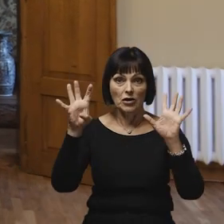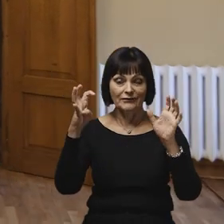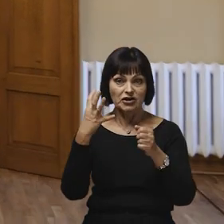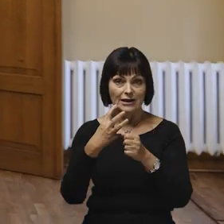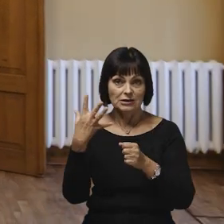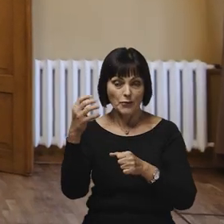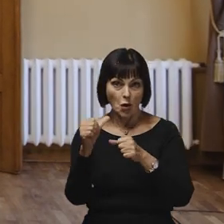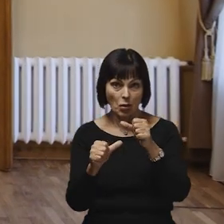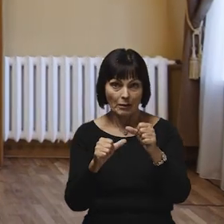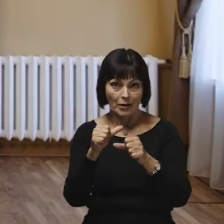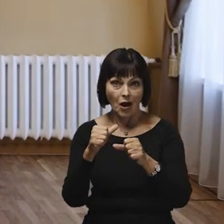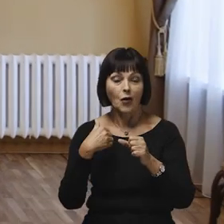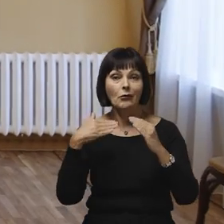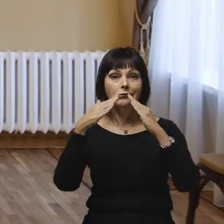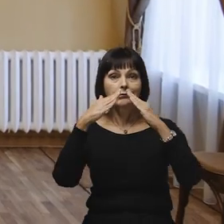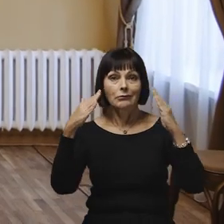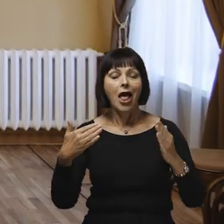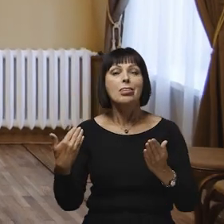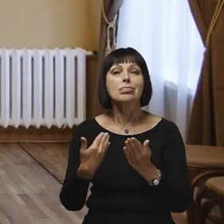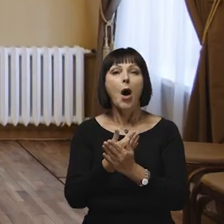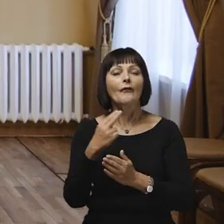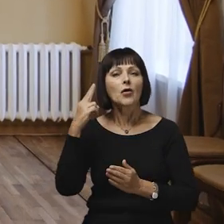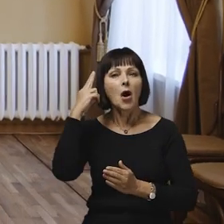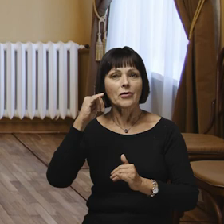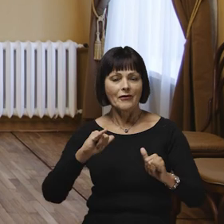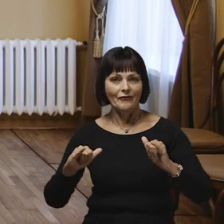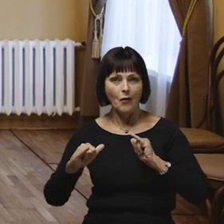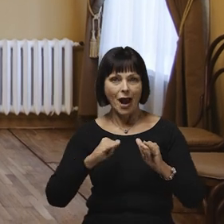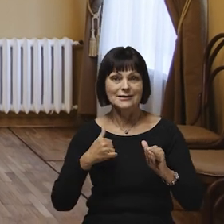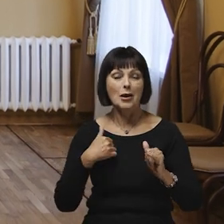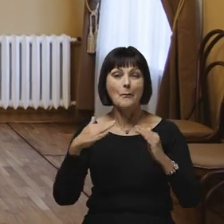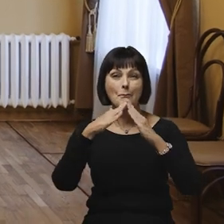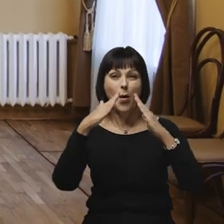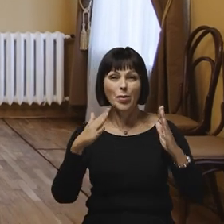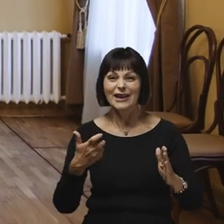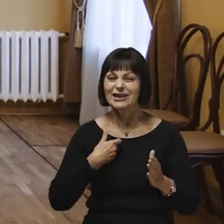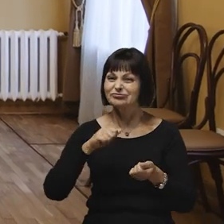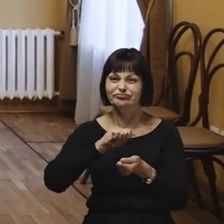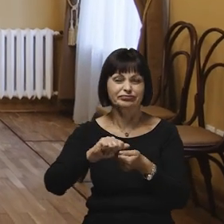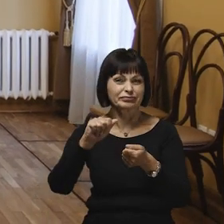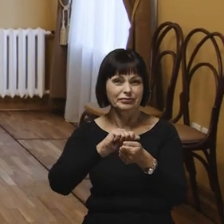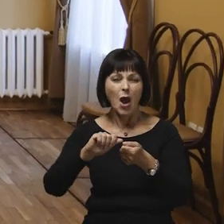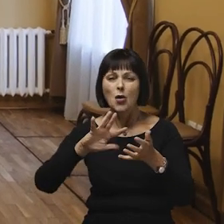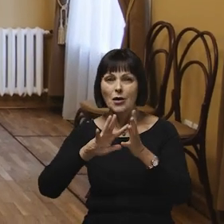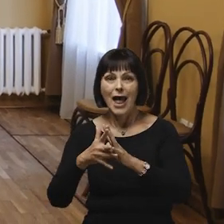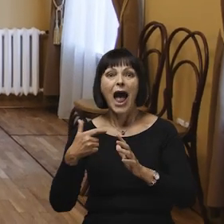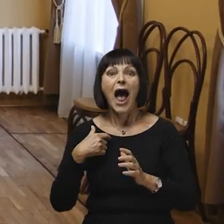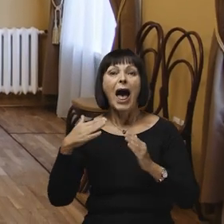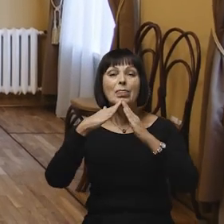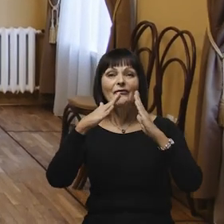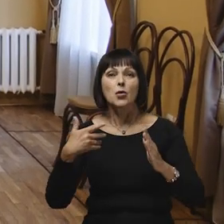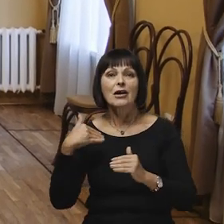1945 roku dwór przejęły nowe władze. Budynki i park popadły w ruinę, a nieopodal